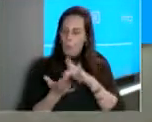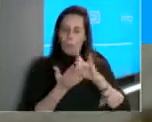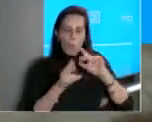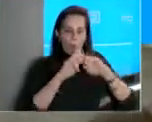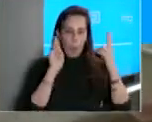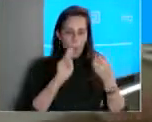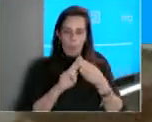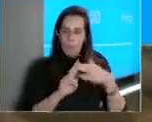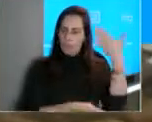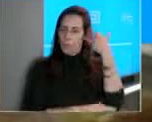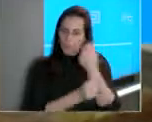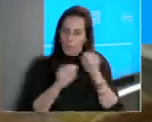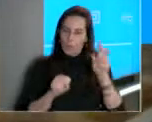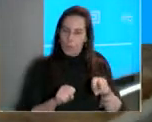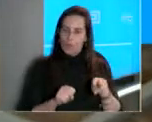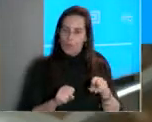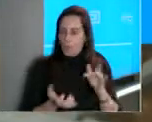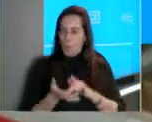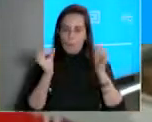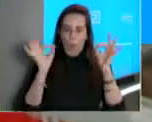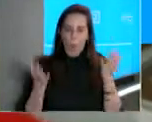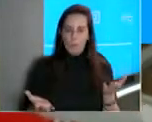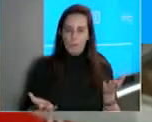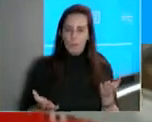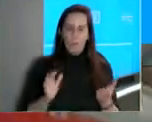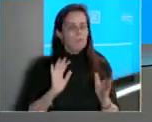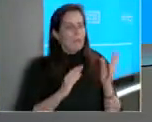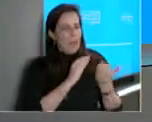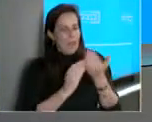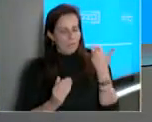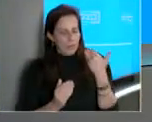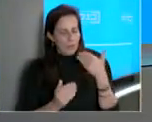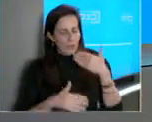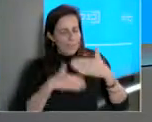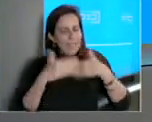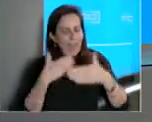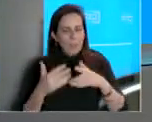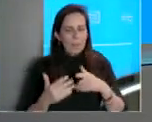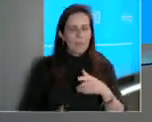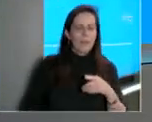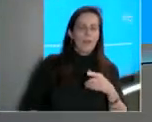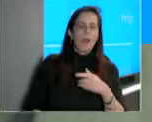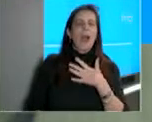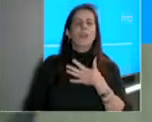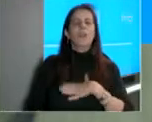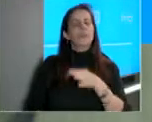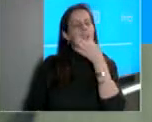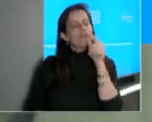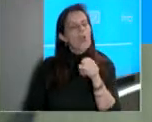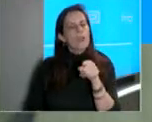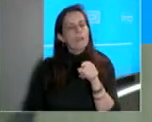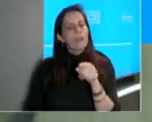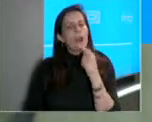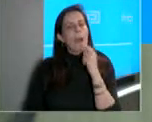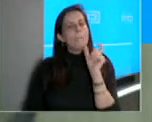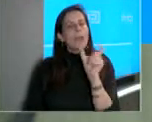בעולם, במדינות דמוקרטיות, יש להם איזה מעמד מיוחד. לפני שנצלול קדימה ונדבר על המדיום, אני רוצה לדבר איתך על המושג